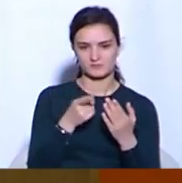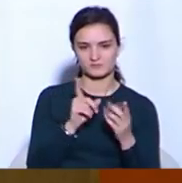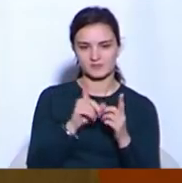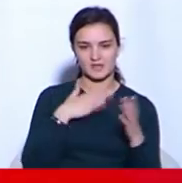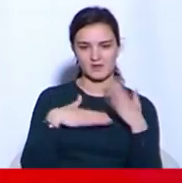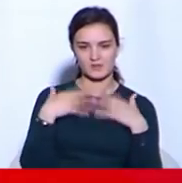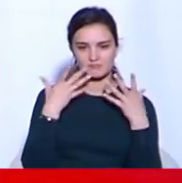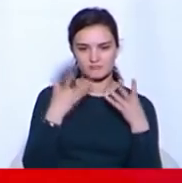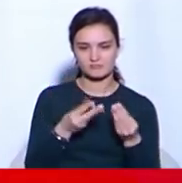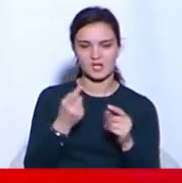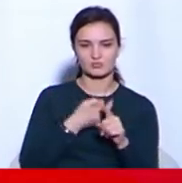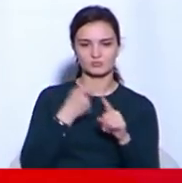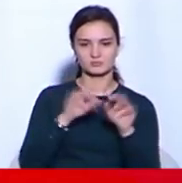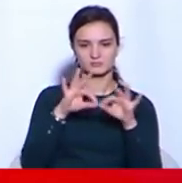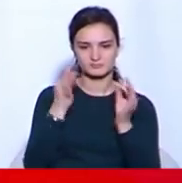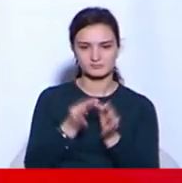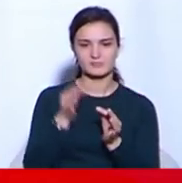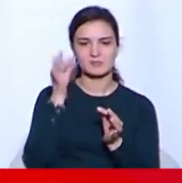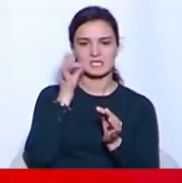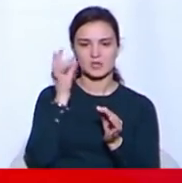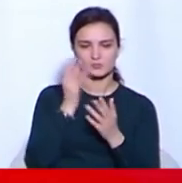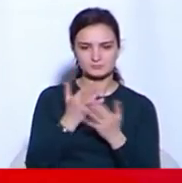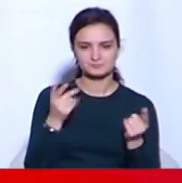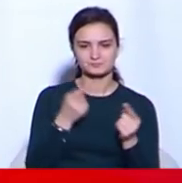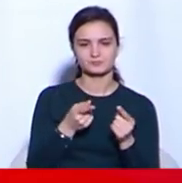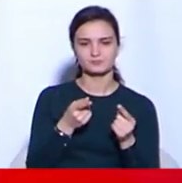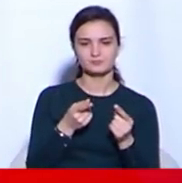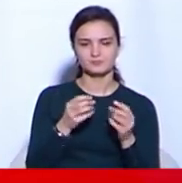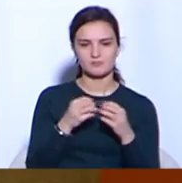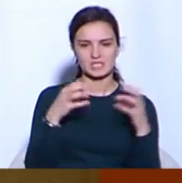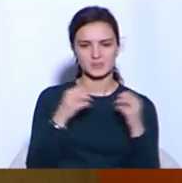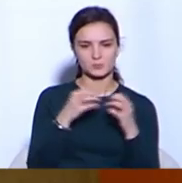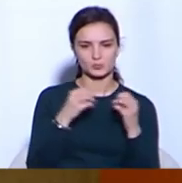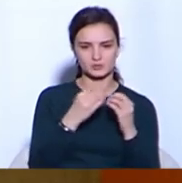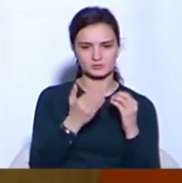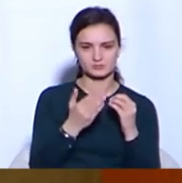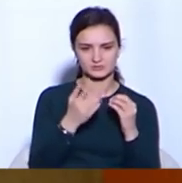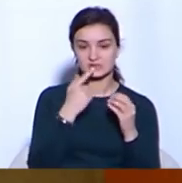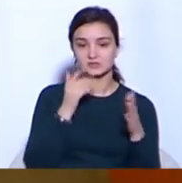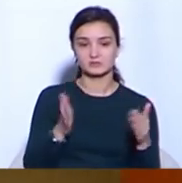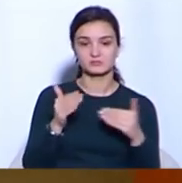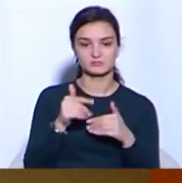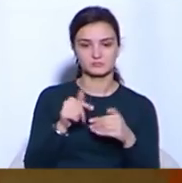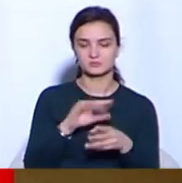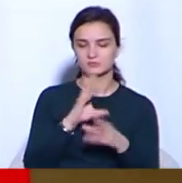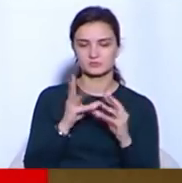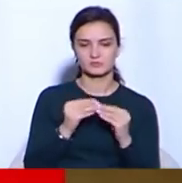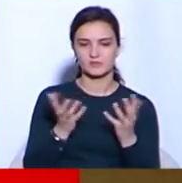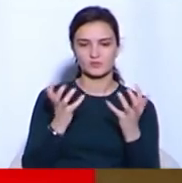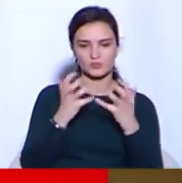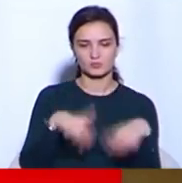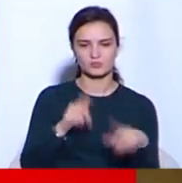დავაჯილდოთ ჩიფსებით, ტკბილეულით, ისეთი პროდუქტები, როგორიც არის ახლა ჩვენს წითელ ზონაში, ეს